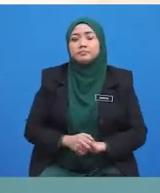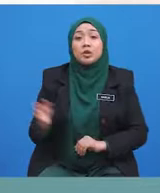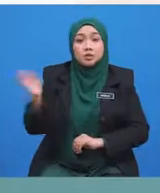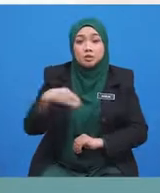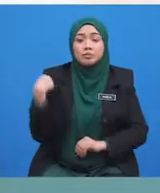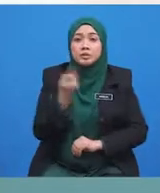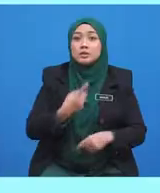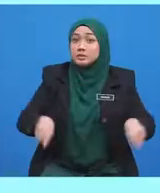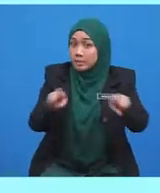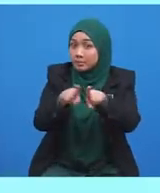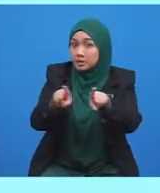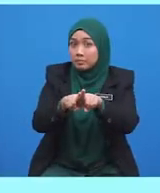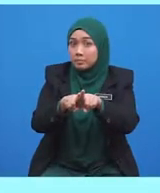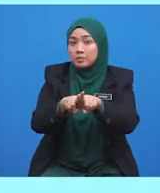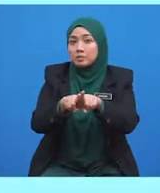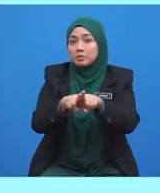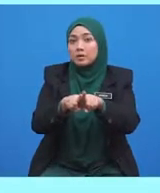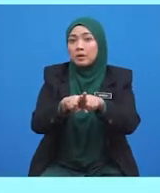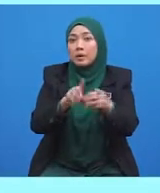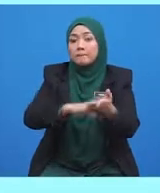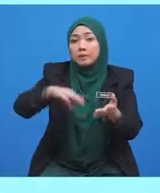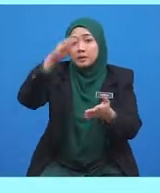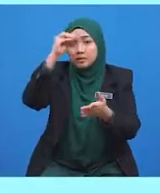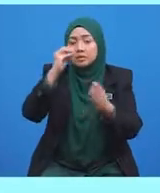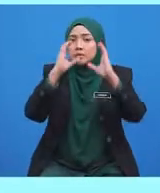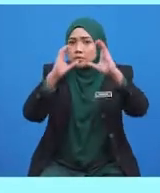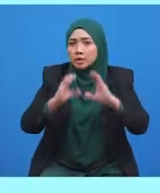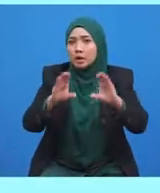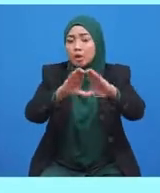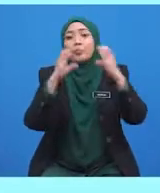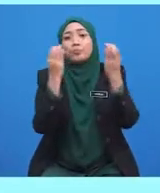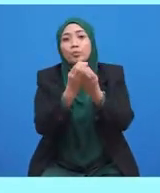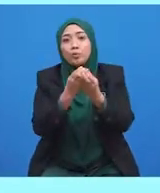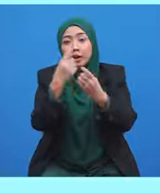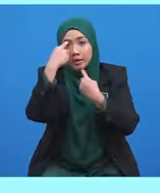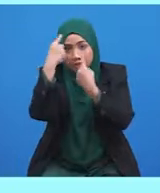Jom kita sama-sama mengeksplorasi cara mengumpul data.